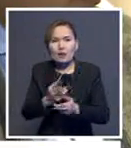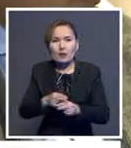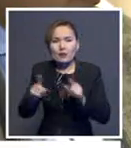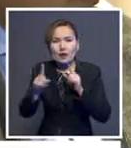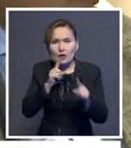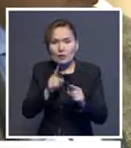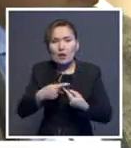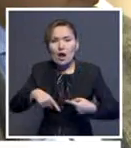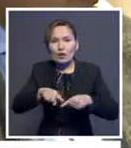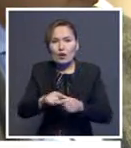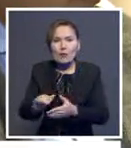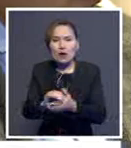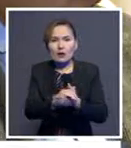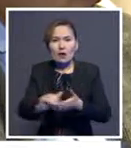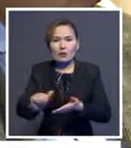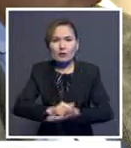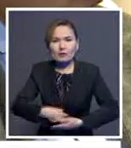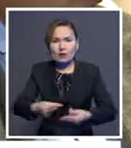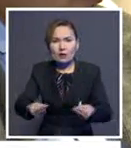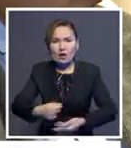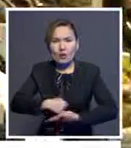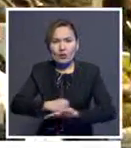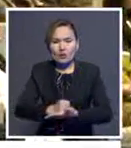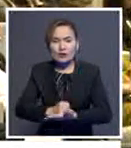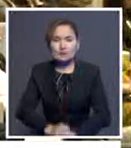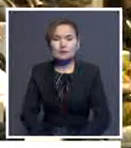ұйымдар ынтымақтастық меморандумын бекітті.